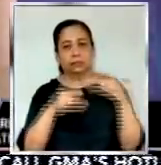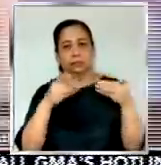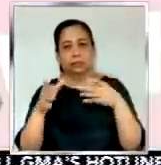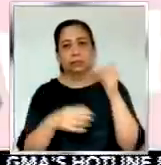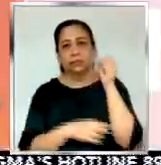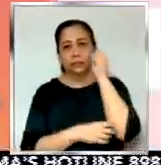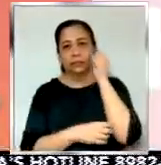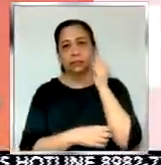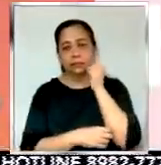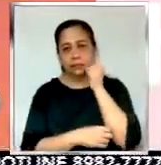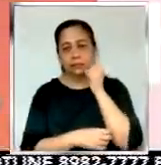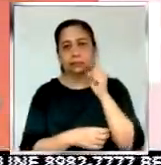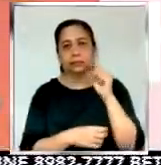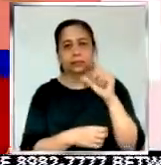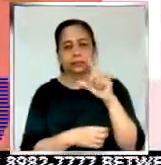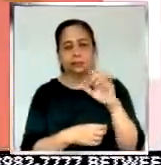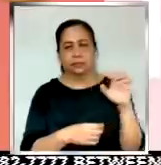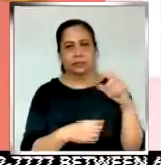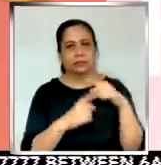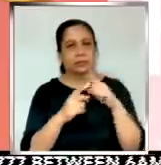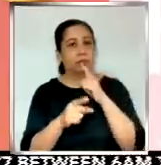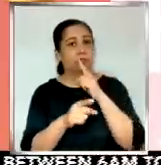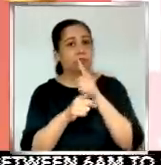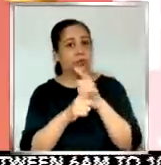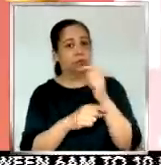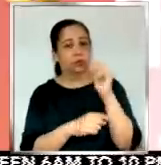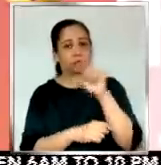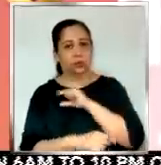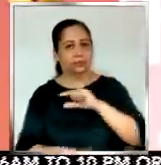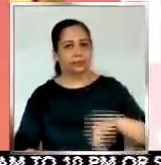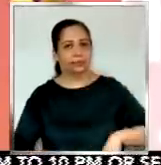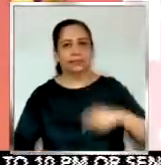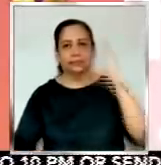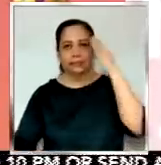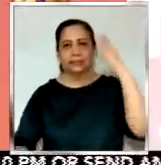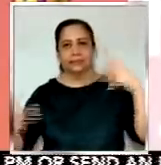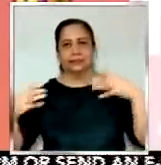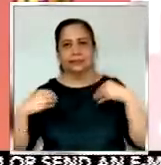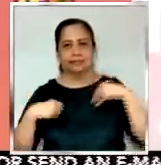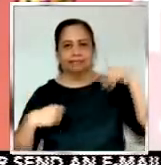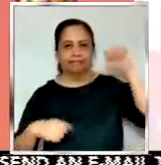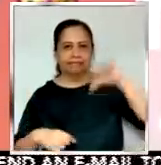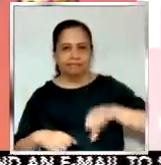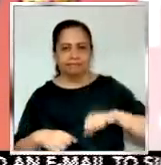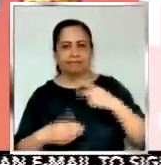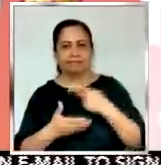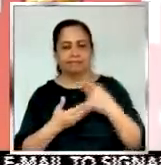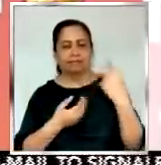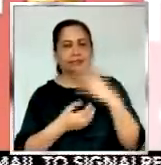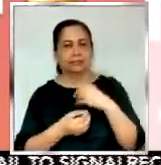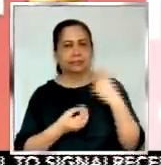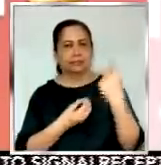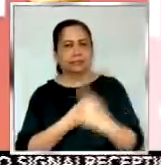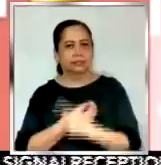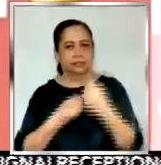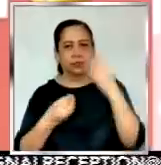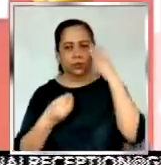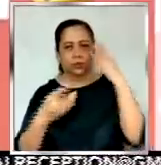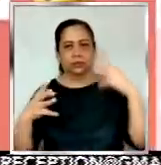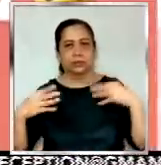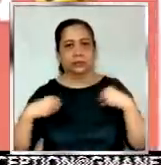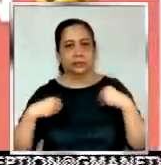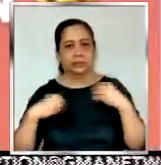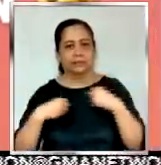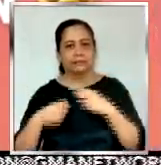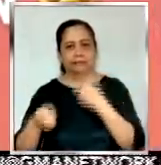Supsupli. Ang mga tunay daw na reyna, marunong tumanggap ng pagkatalo at kritisismo at marunong tumanggap ng pagkilala ng